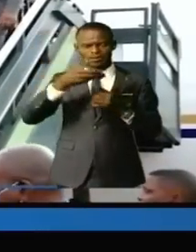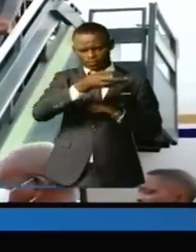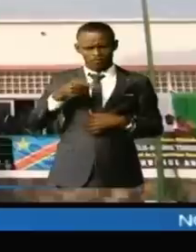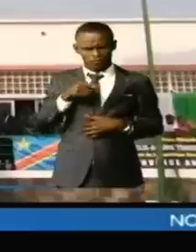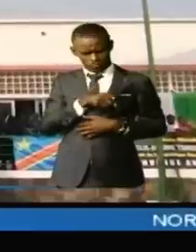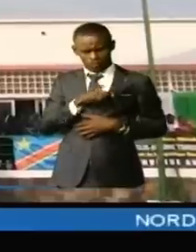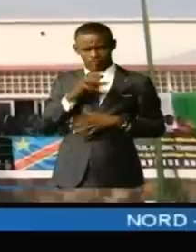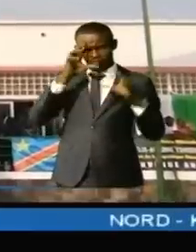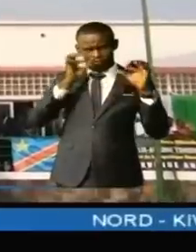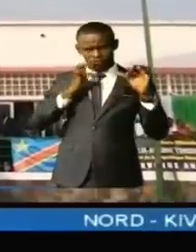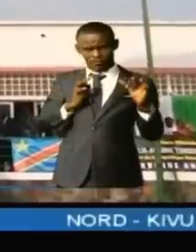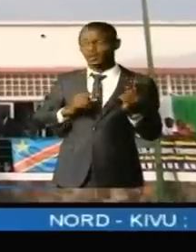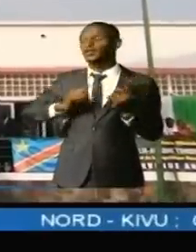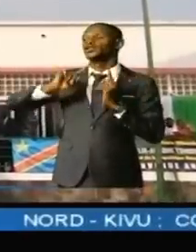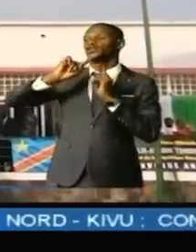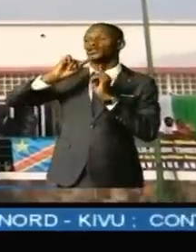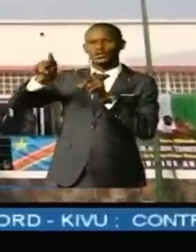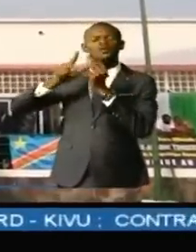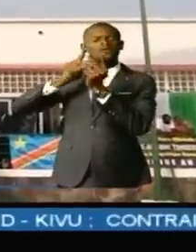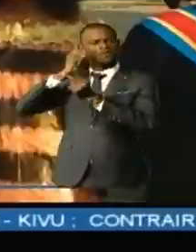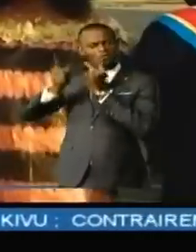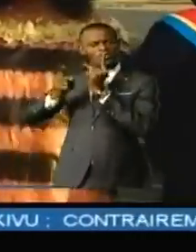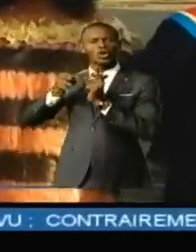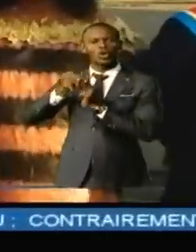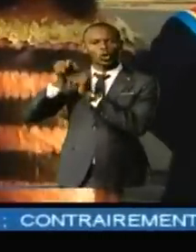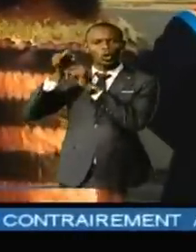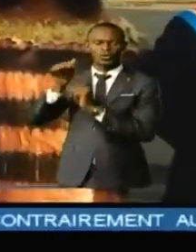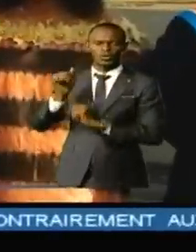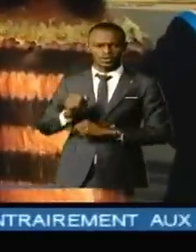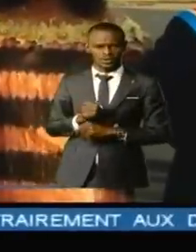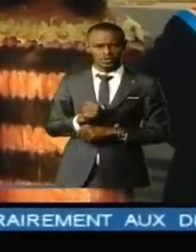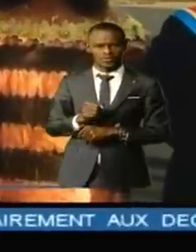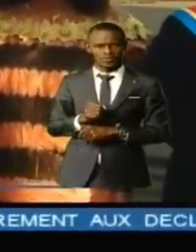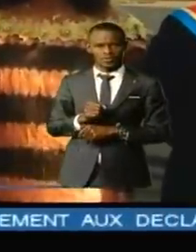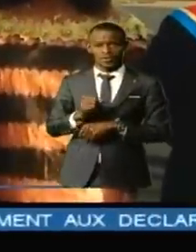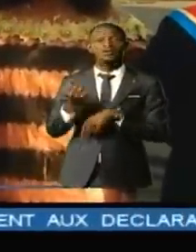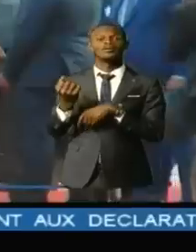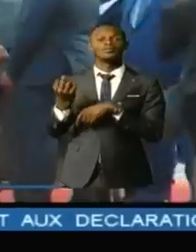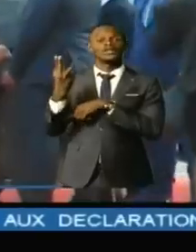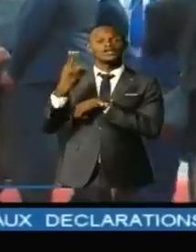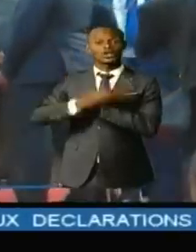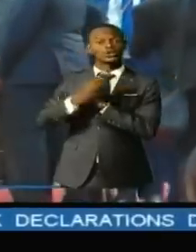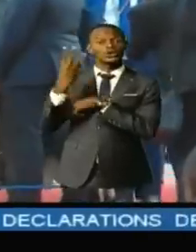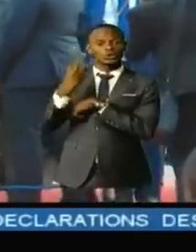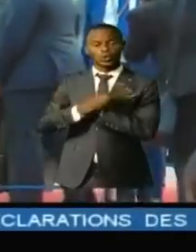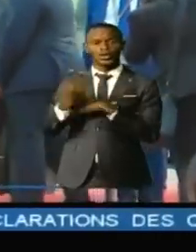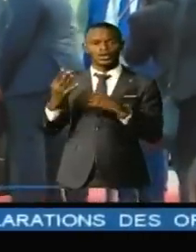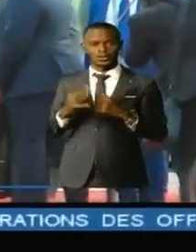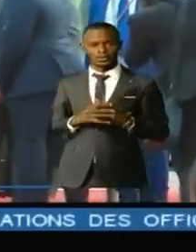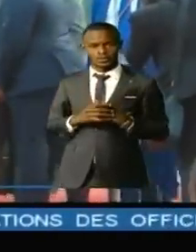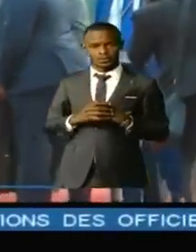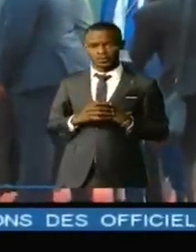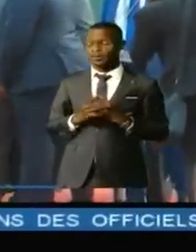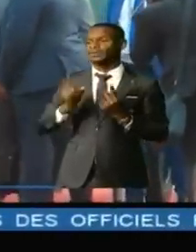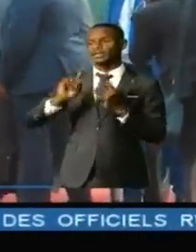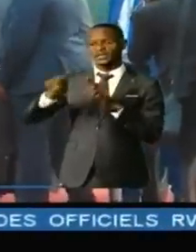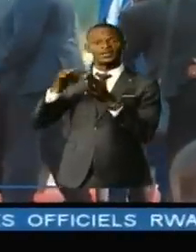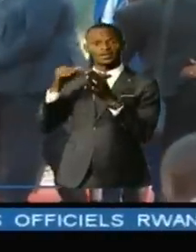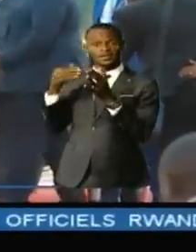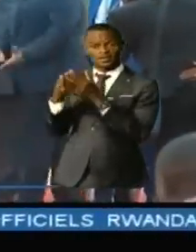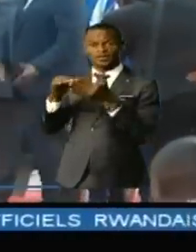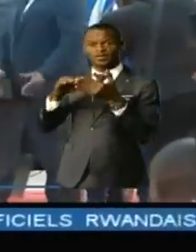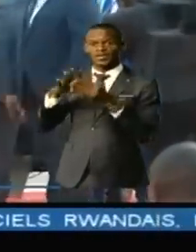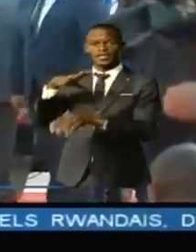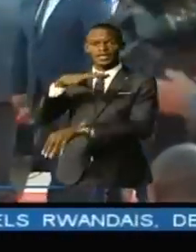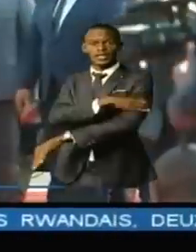Tshisekedi Tshilombo, a effectué une visite officielle de 72 heures à Bujumbura. Dans la capitale burundaise, le chef de l'État était